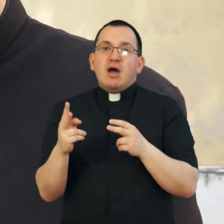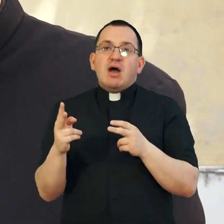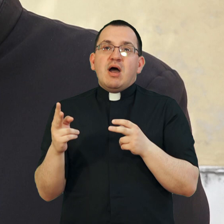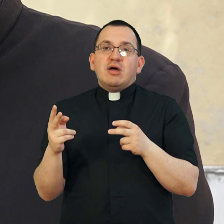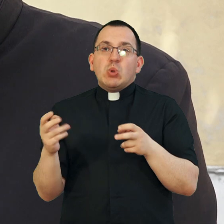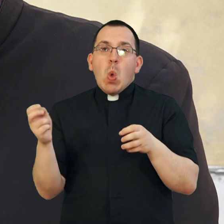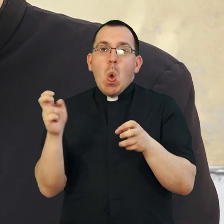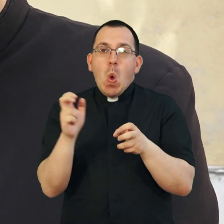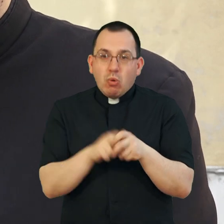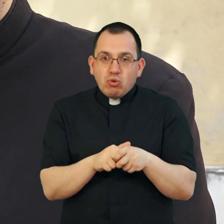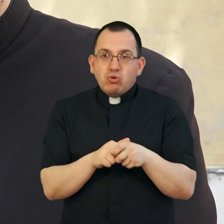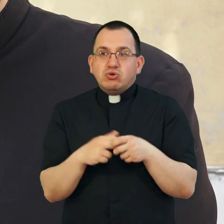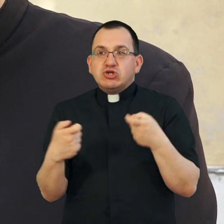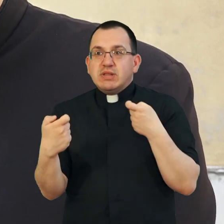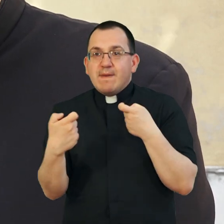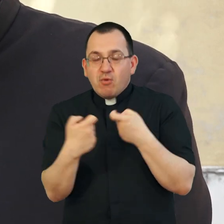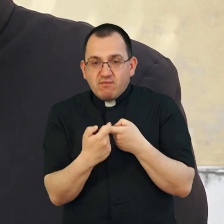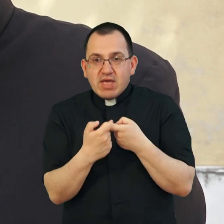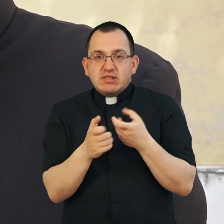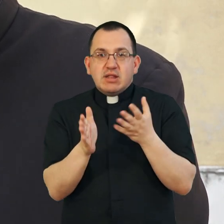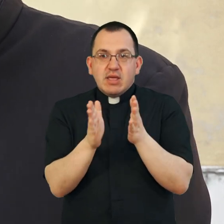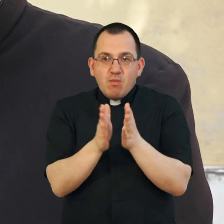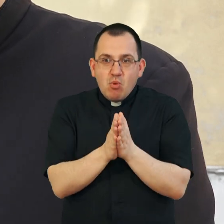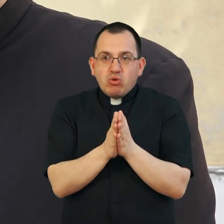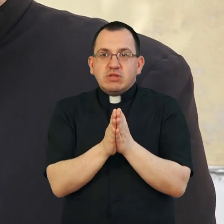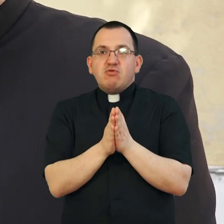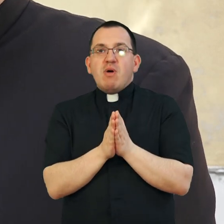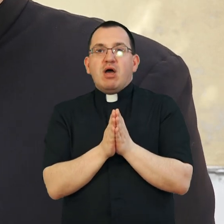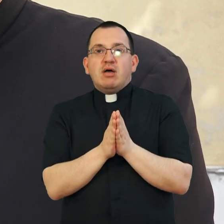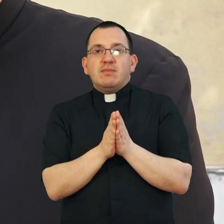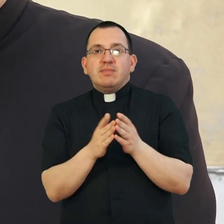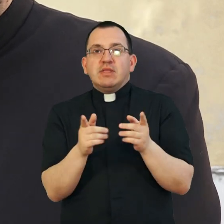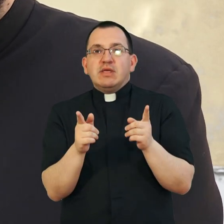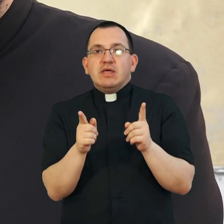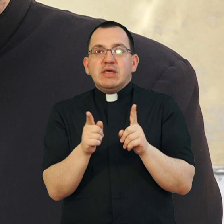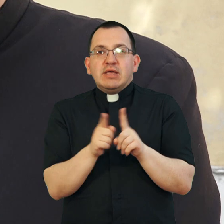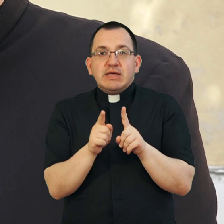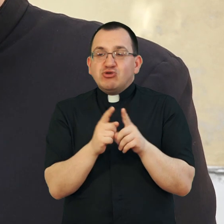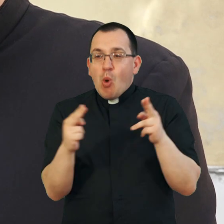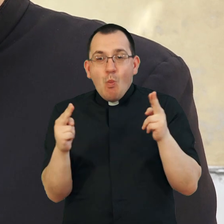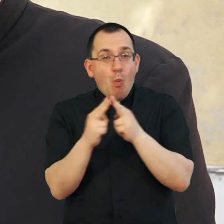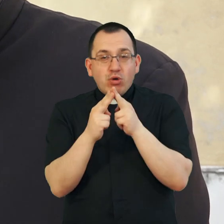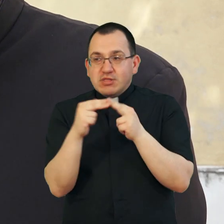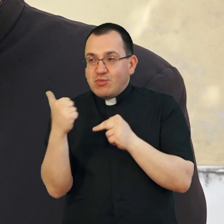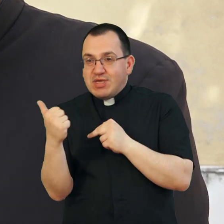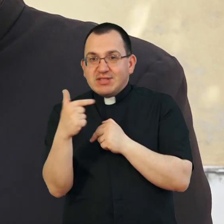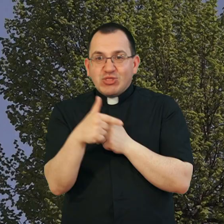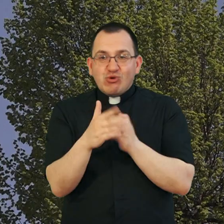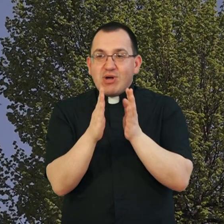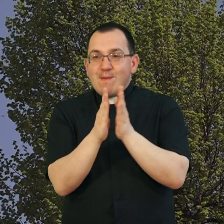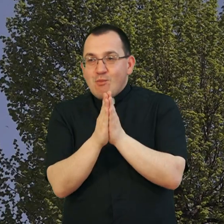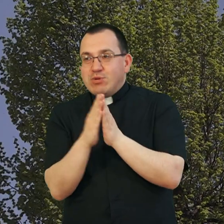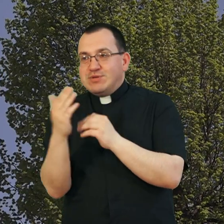male kapelice Svetog Florijana povezali u molitvi, u bdijenju. Upoznajemo jedni druge, molimo jedni za